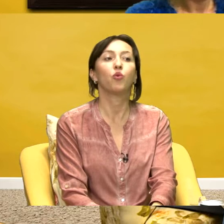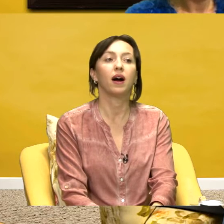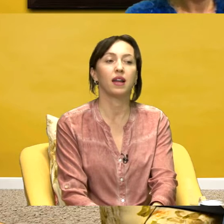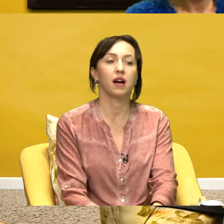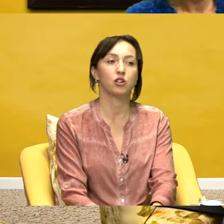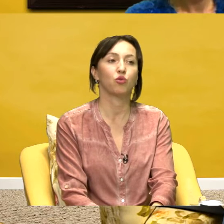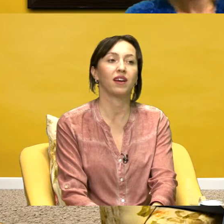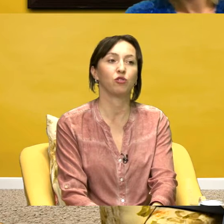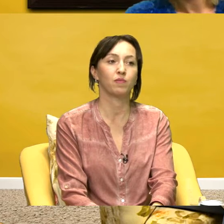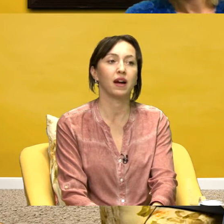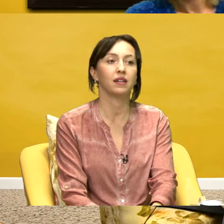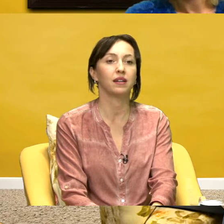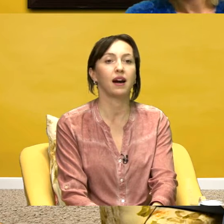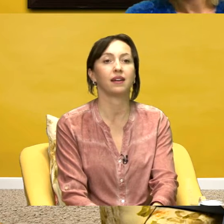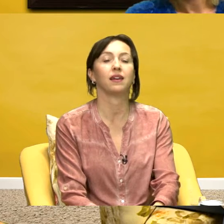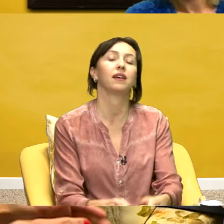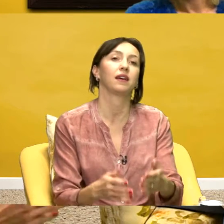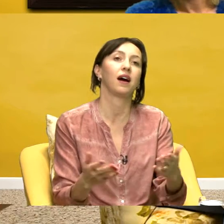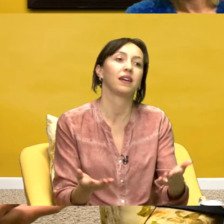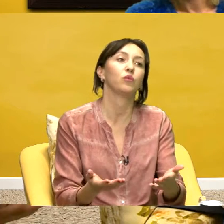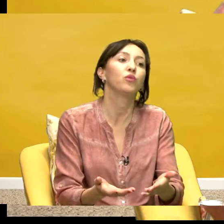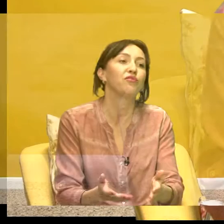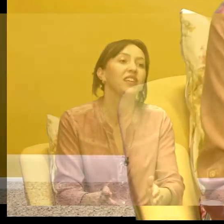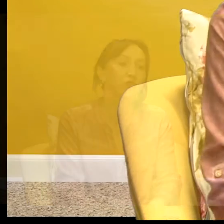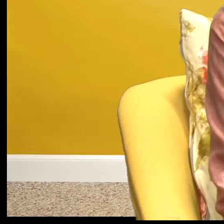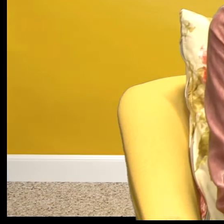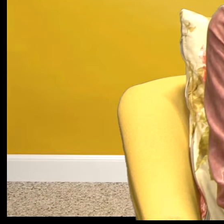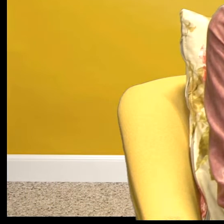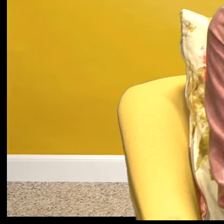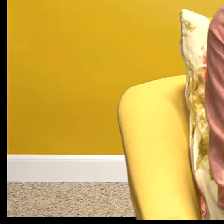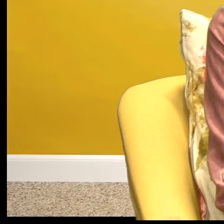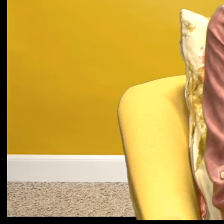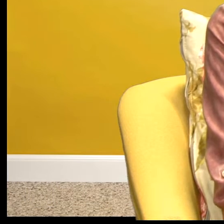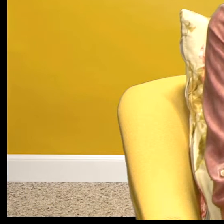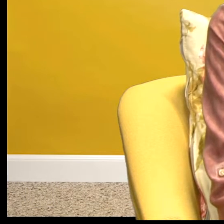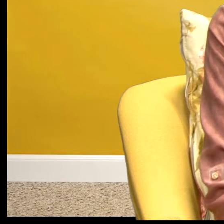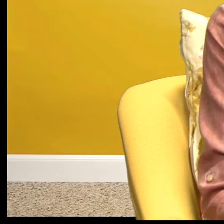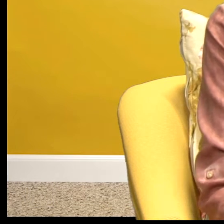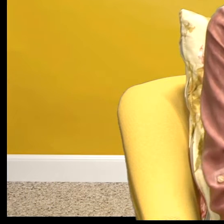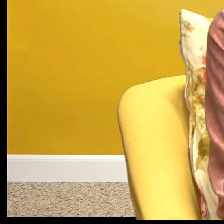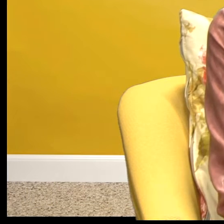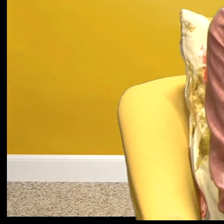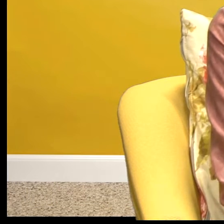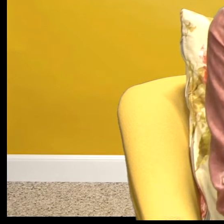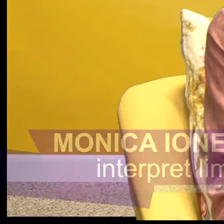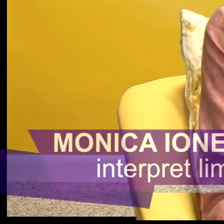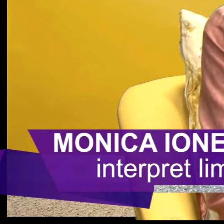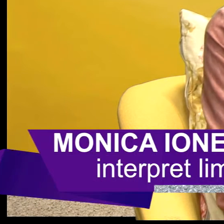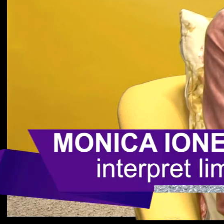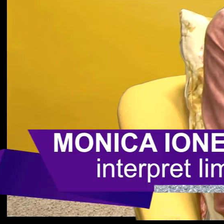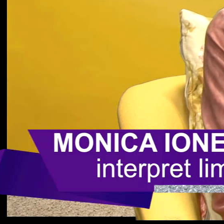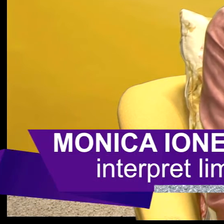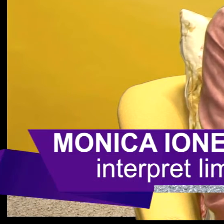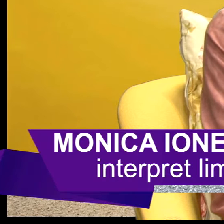Spune că școala normală are un viitor are mai multe posibilități